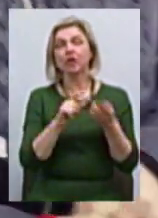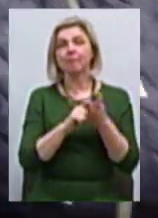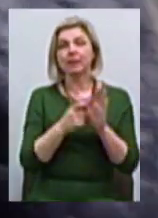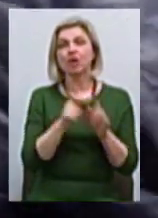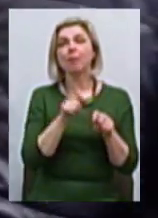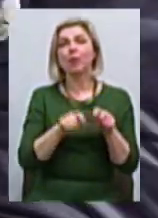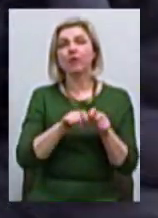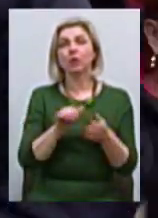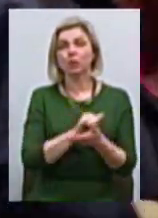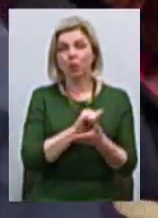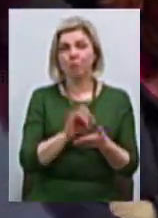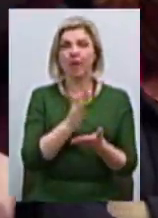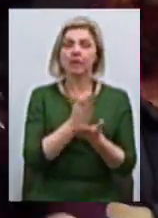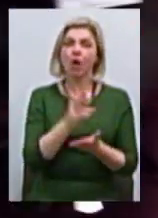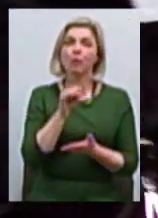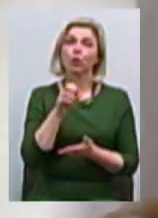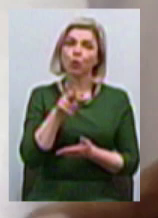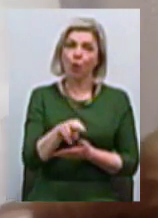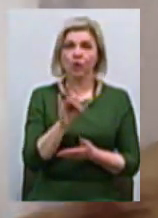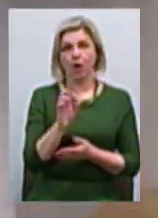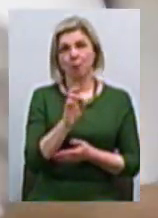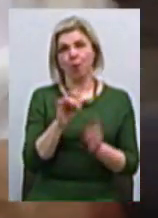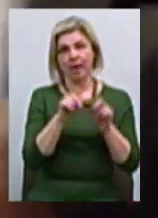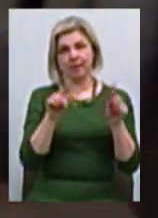перевіряють документацію та наявність протоколів і бюлетенів.